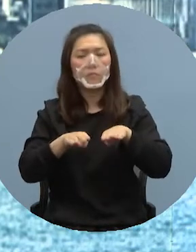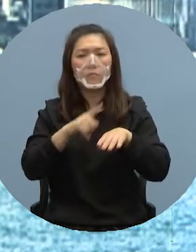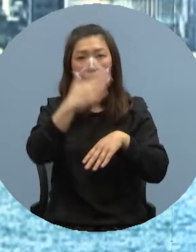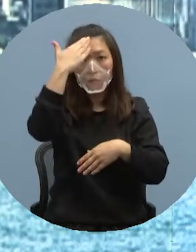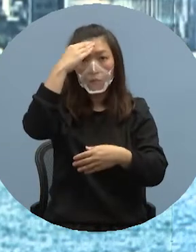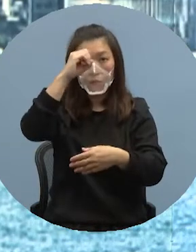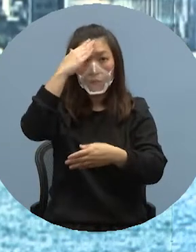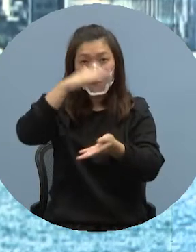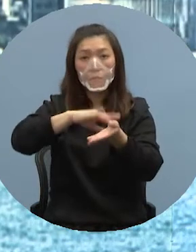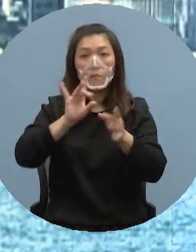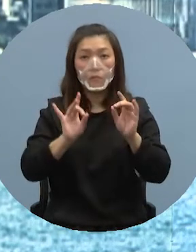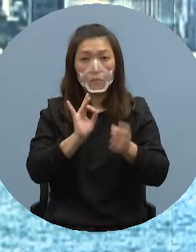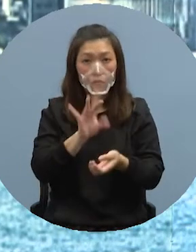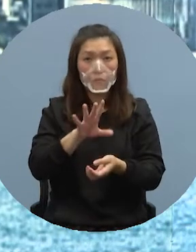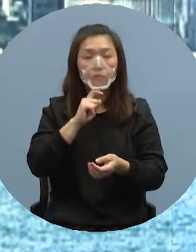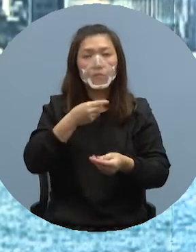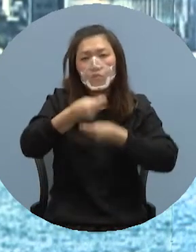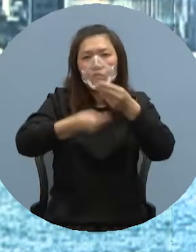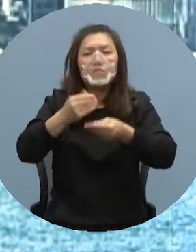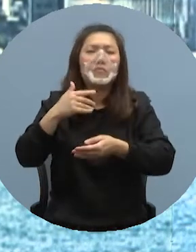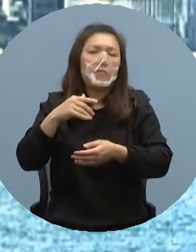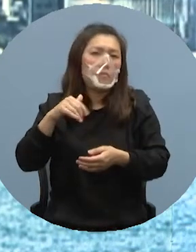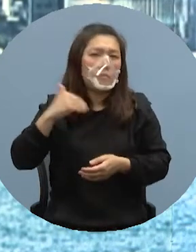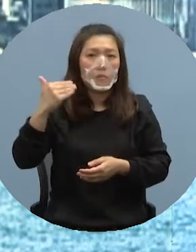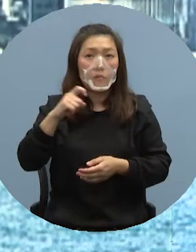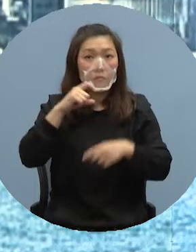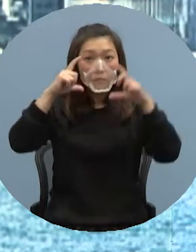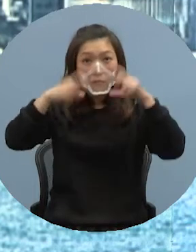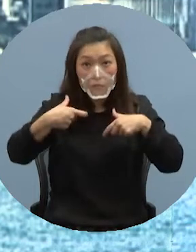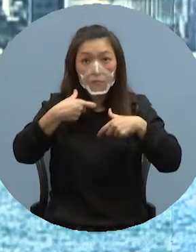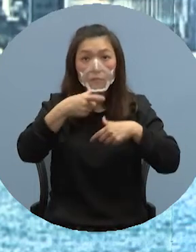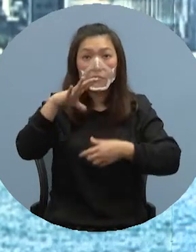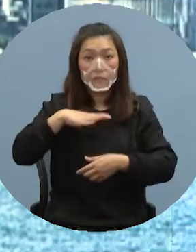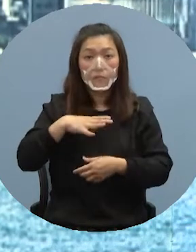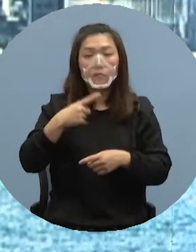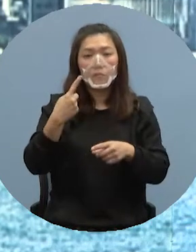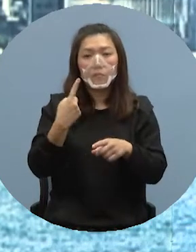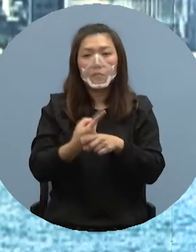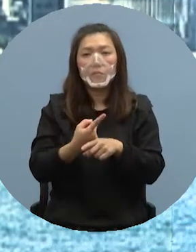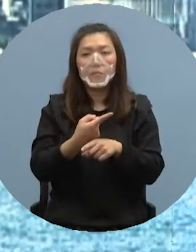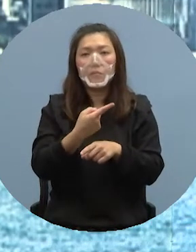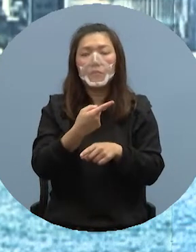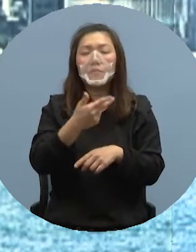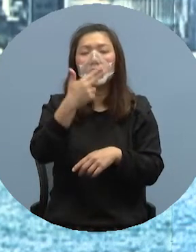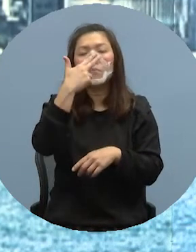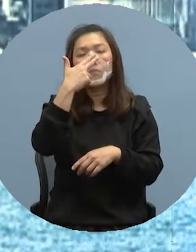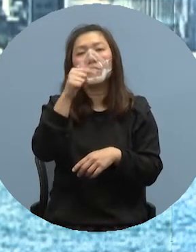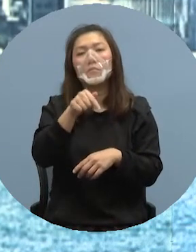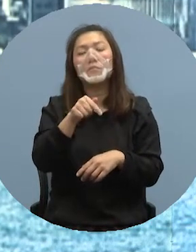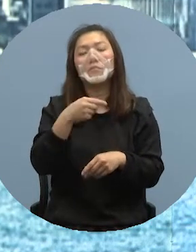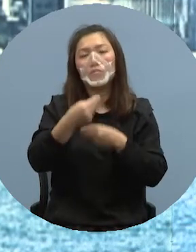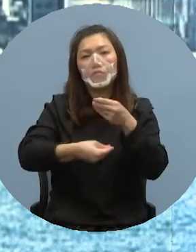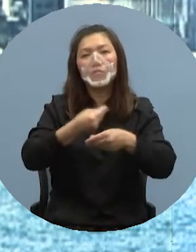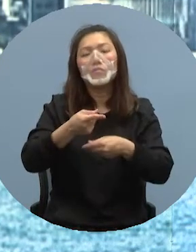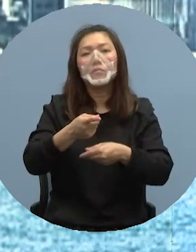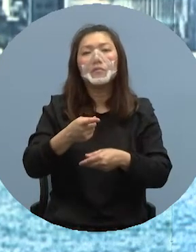其實 Omicron 的傳播性是非常之高的，在一些不戴口罩的情況下呢，咁比較即係有一啲咁樣嘅